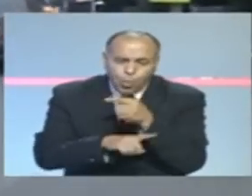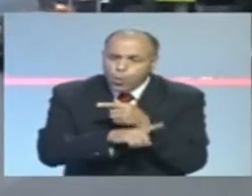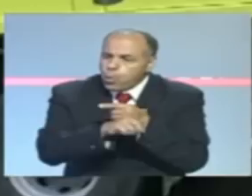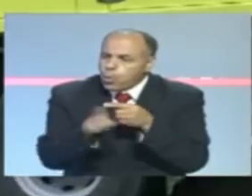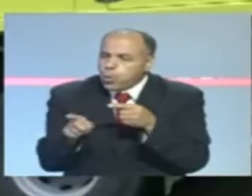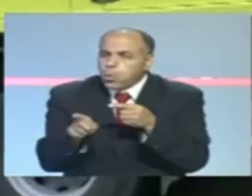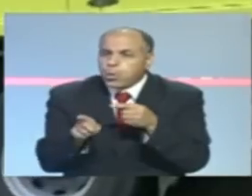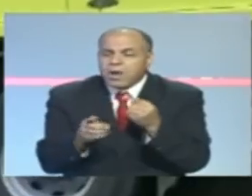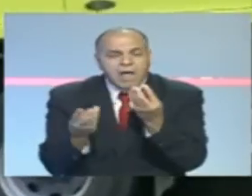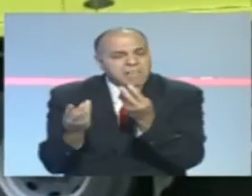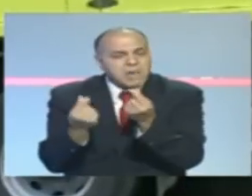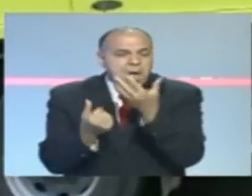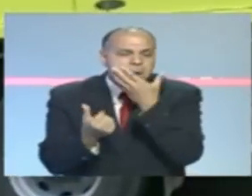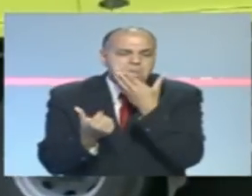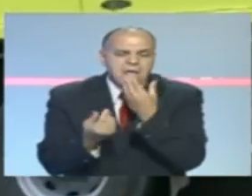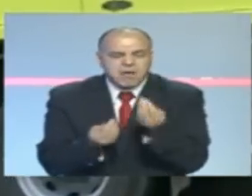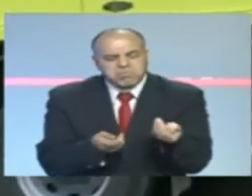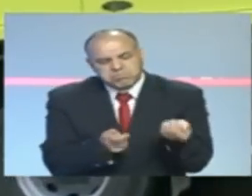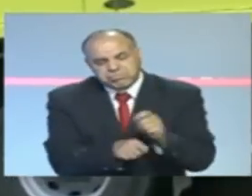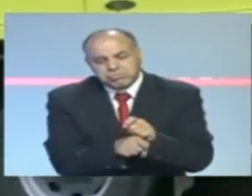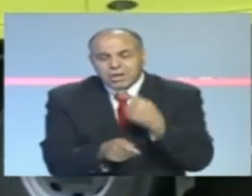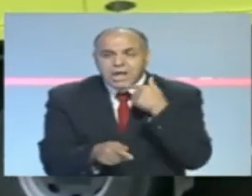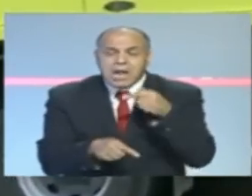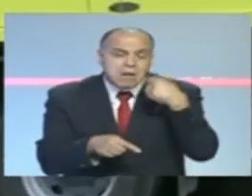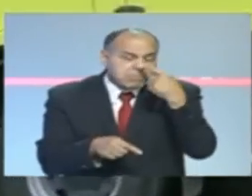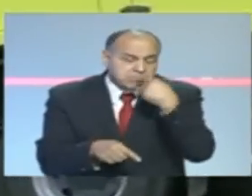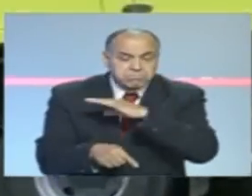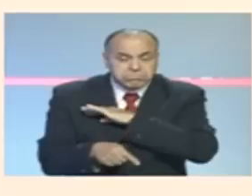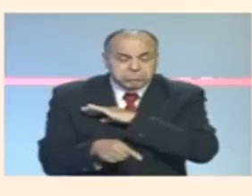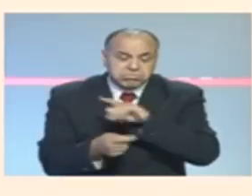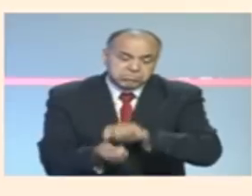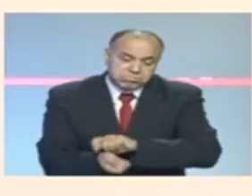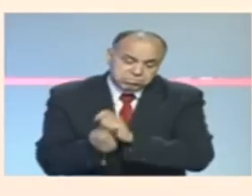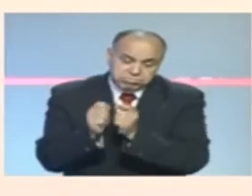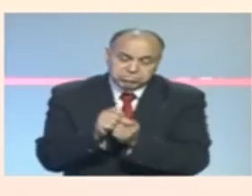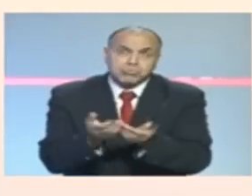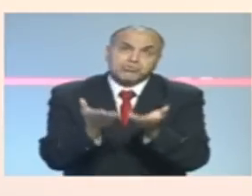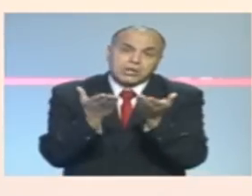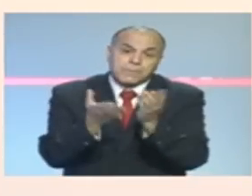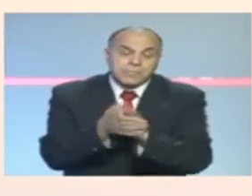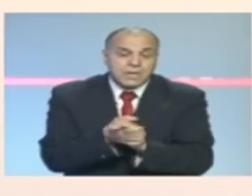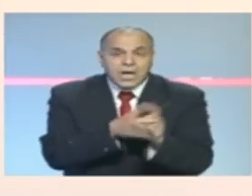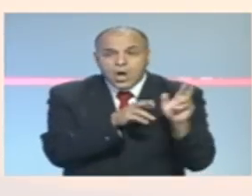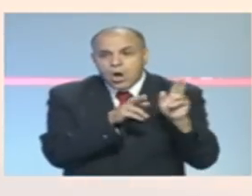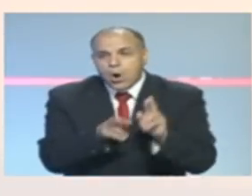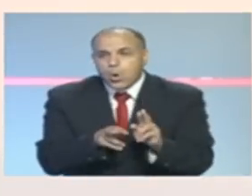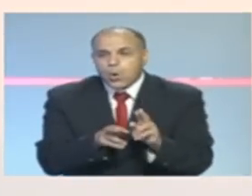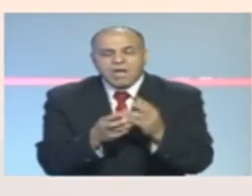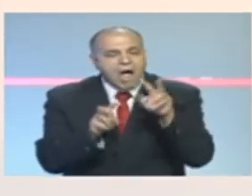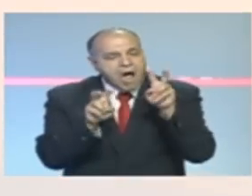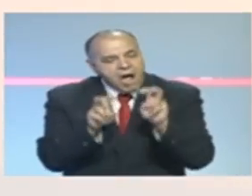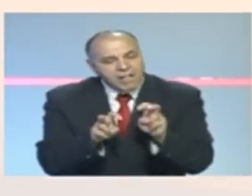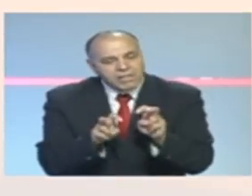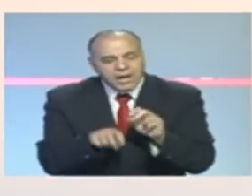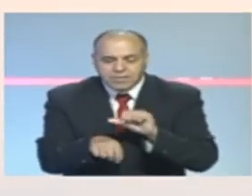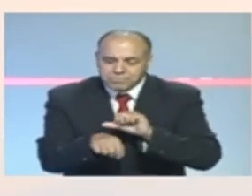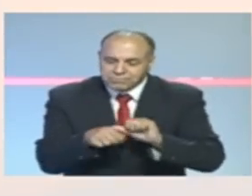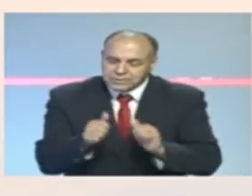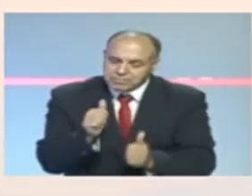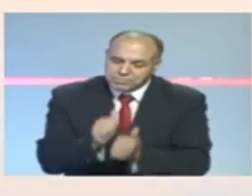وشوهت طبيعه خلابه لعل الايام في قلب الموازين ليعود الاختيار و تضمد الجراح